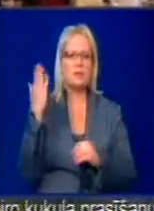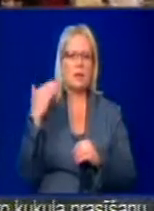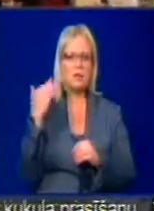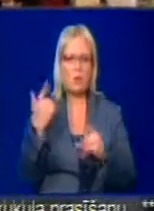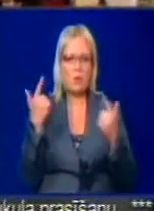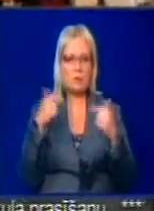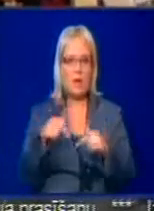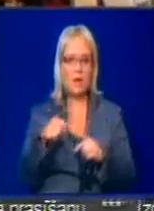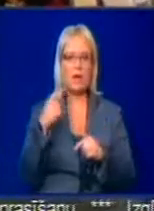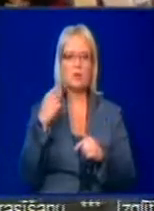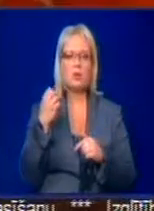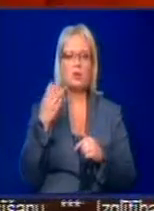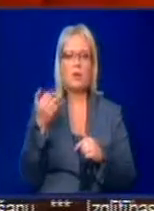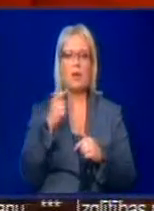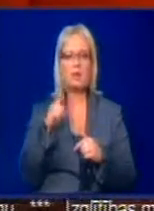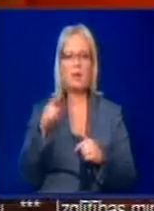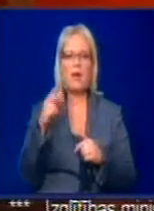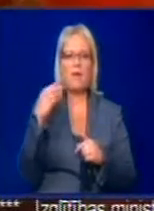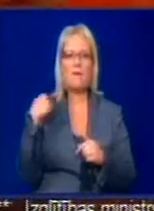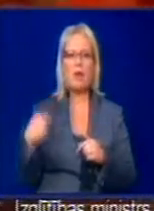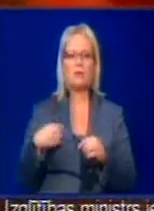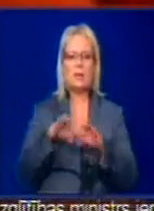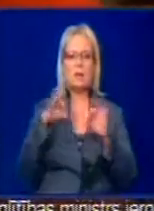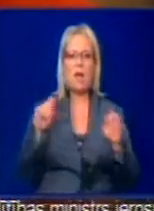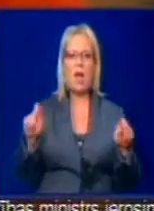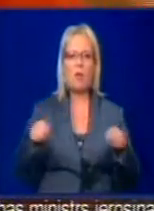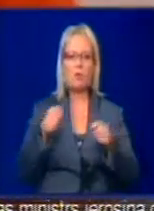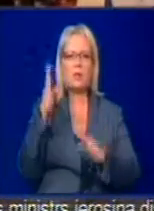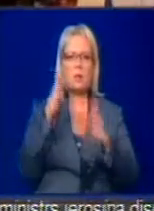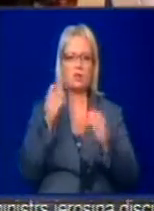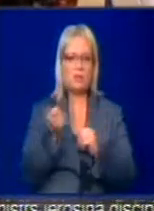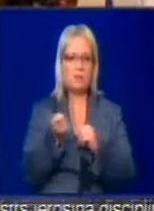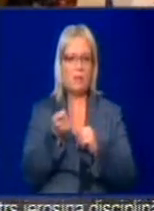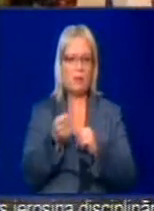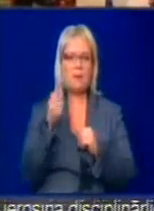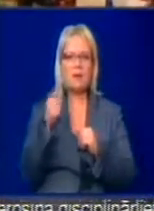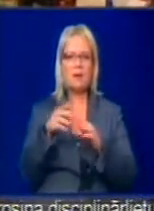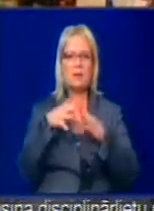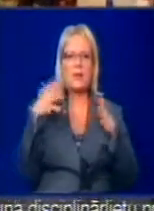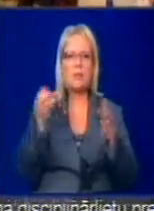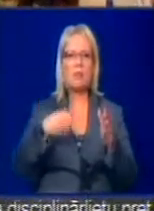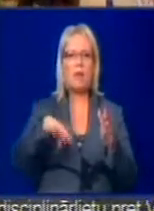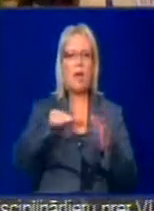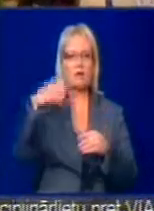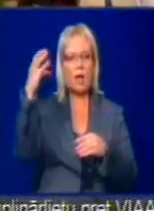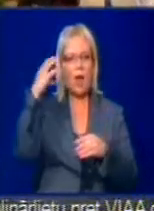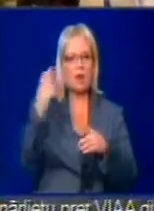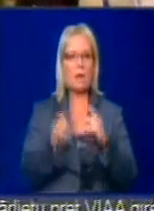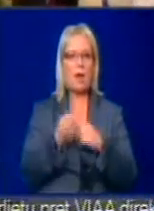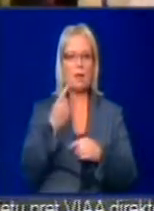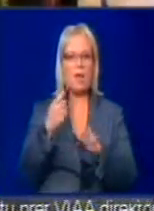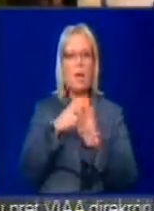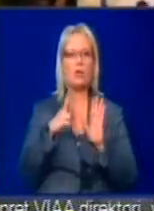laikos. 14. Gadsimtā Francijas galmā sāk audzēt meža zemenītes, bet šīs lielās dārzu karalienes sāk